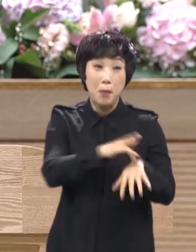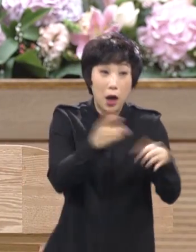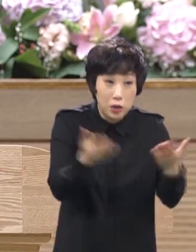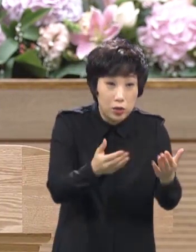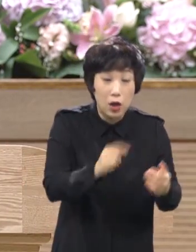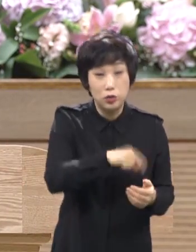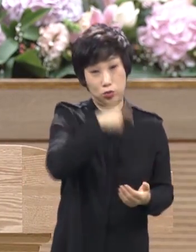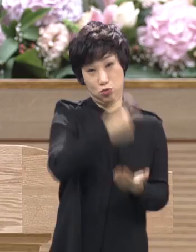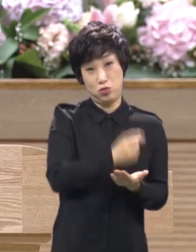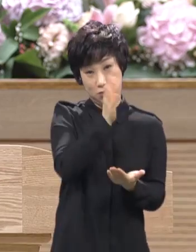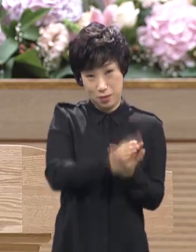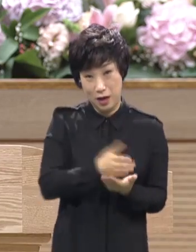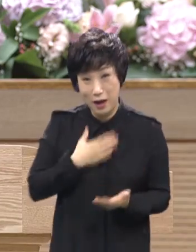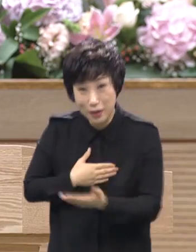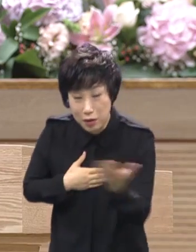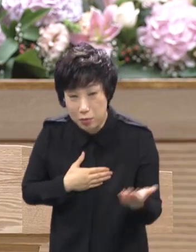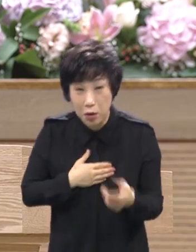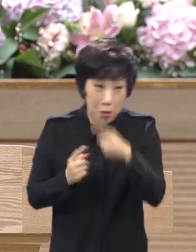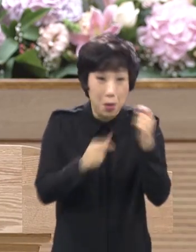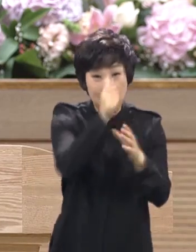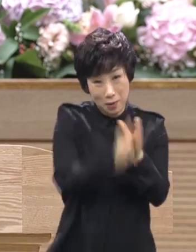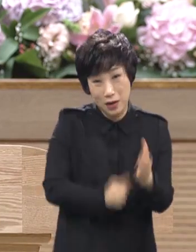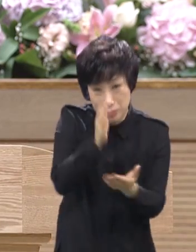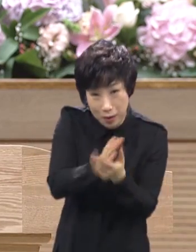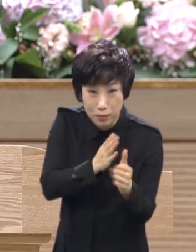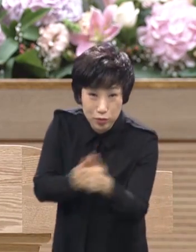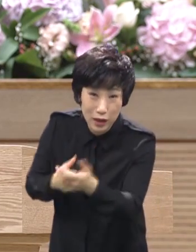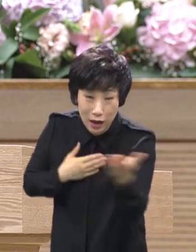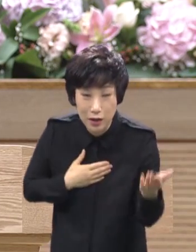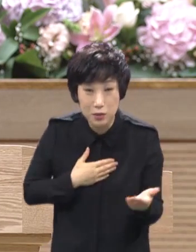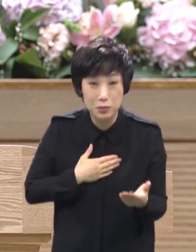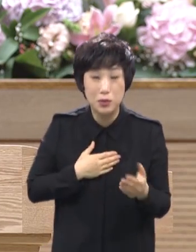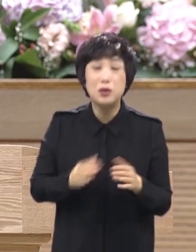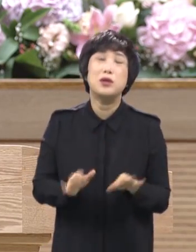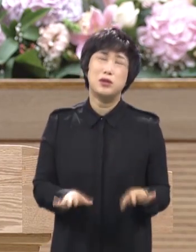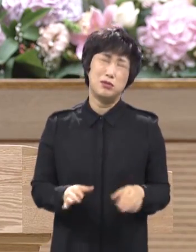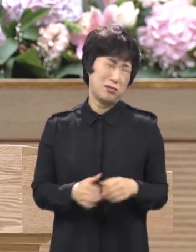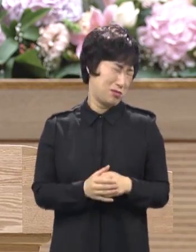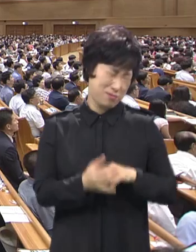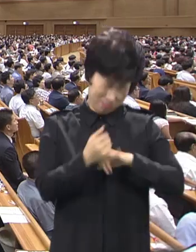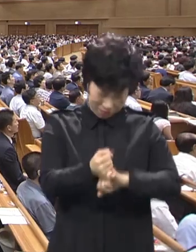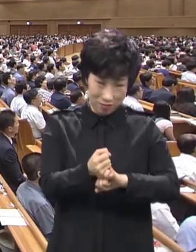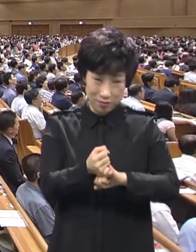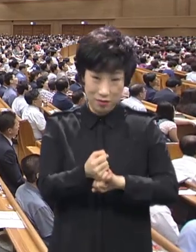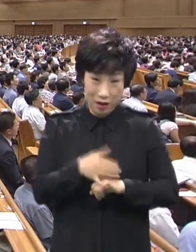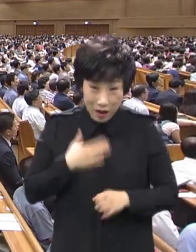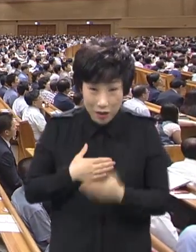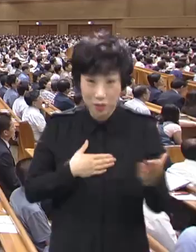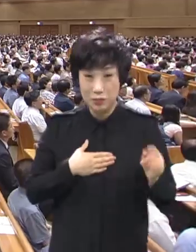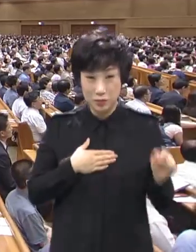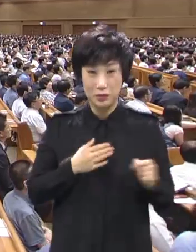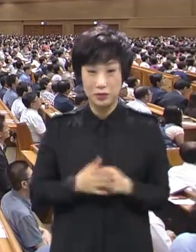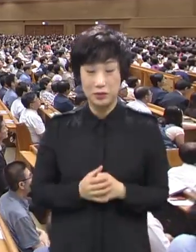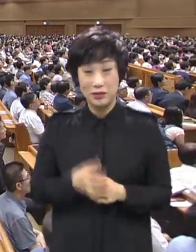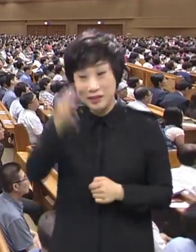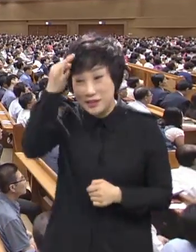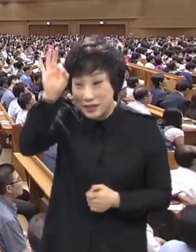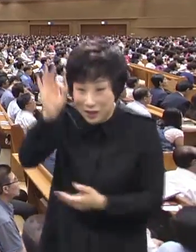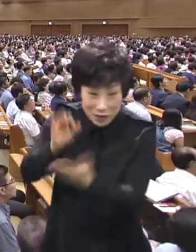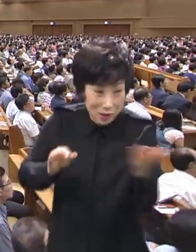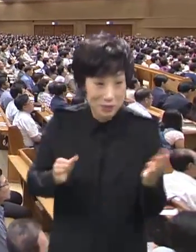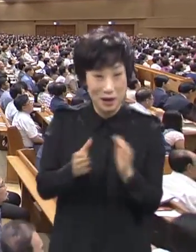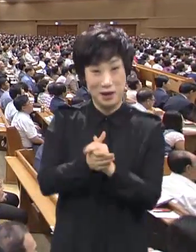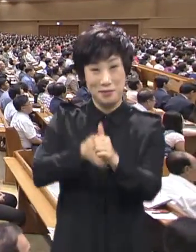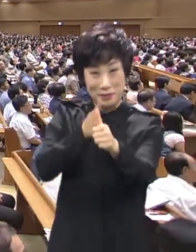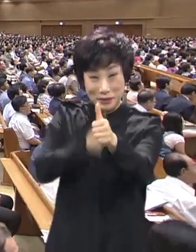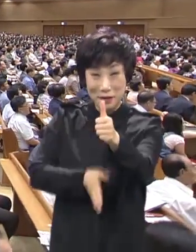마귀에게 속지 말아야 돼. 미혹당하지 말아야 돼. 절대 당해서는 안 된다 이 말이오. 인정하면 아멘